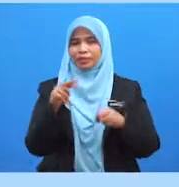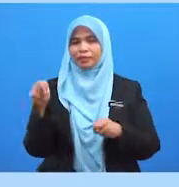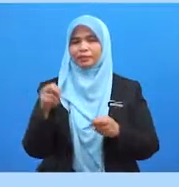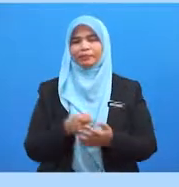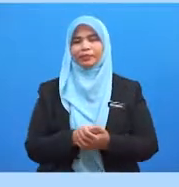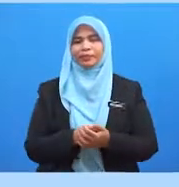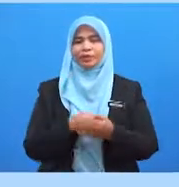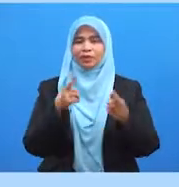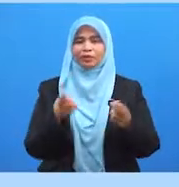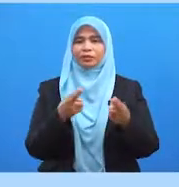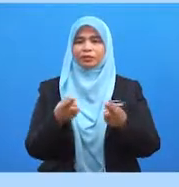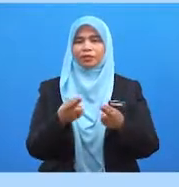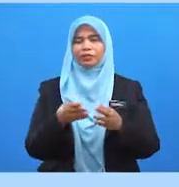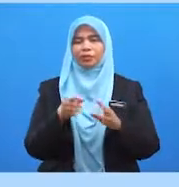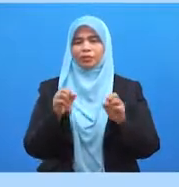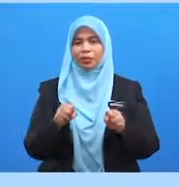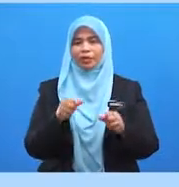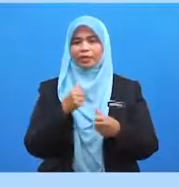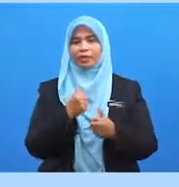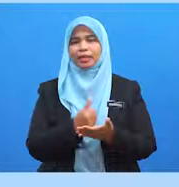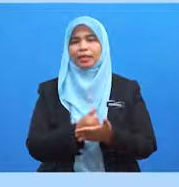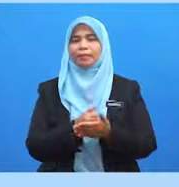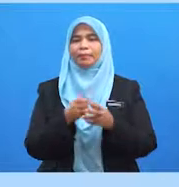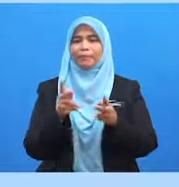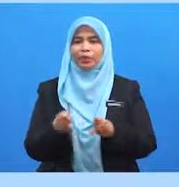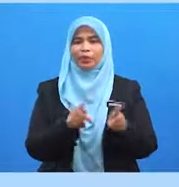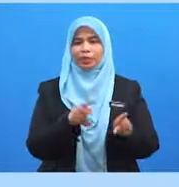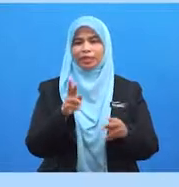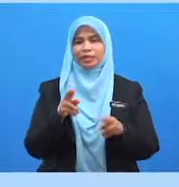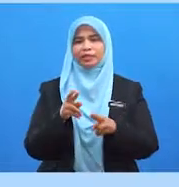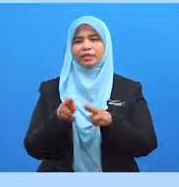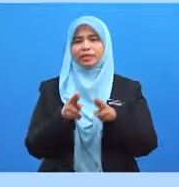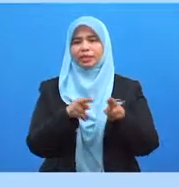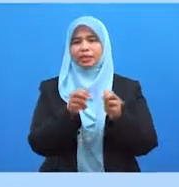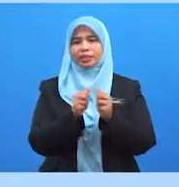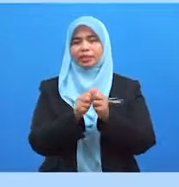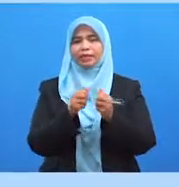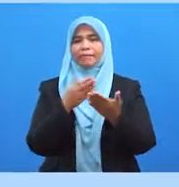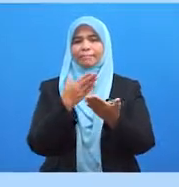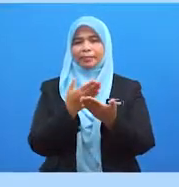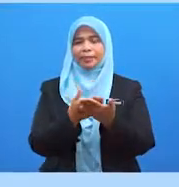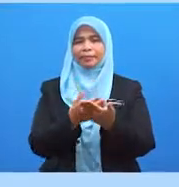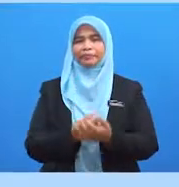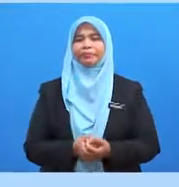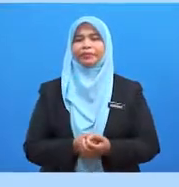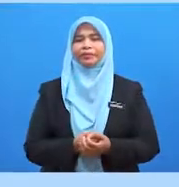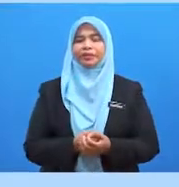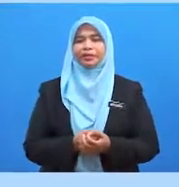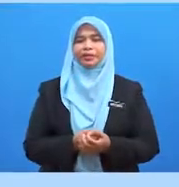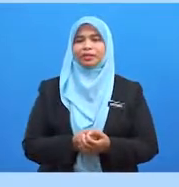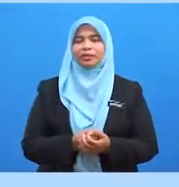Usahawan boleh menilai projek yang dirancang dengan lebih teliti. Di samping